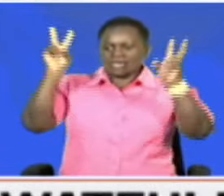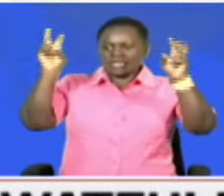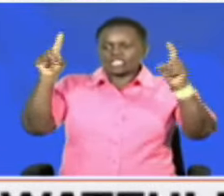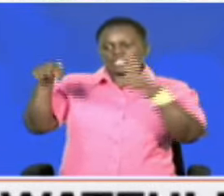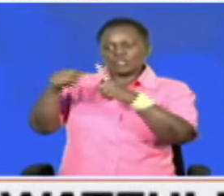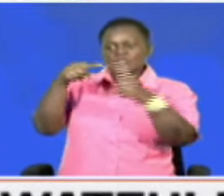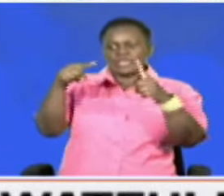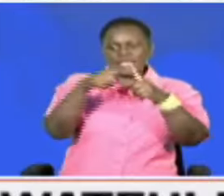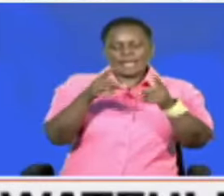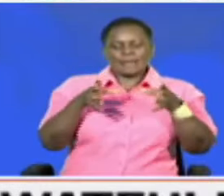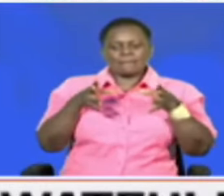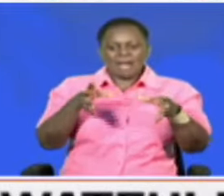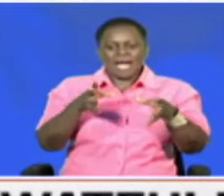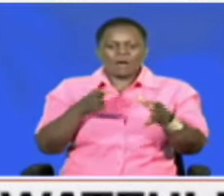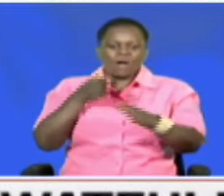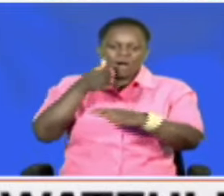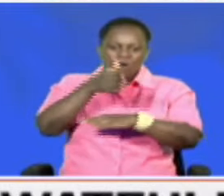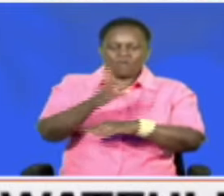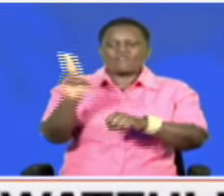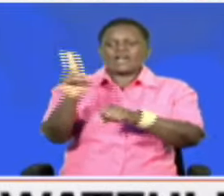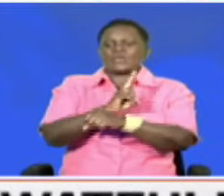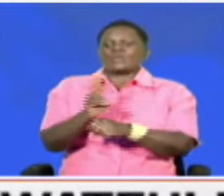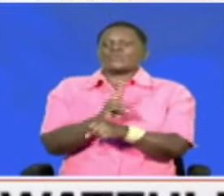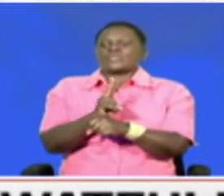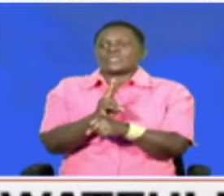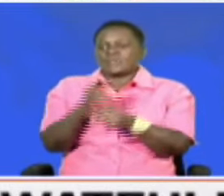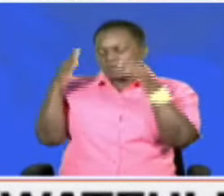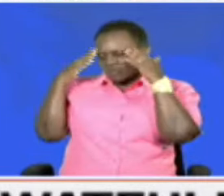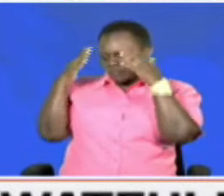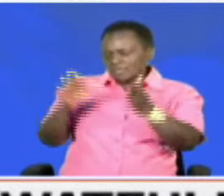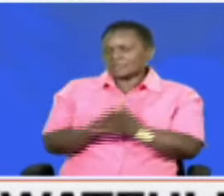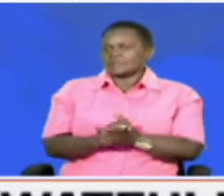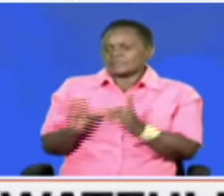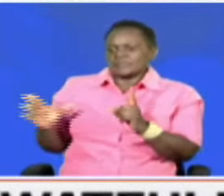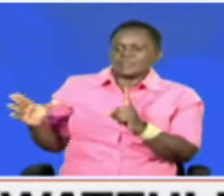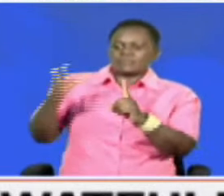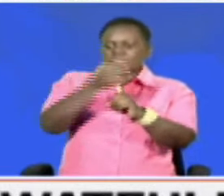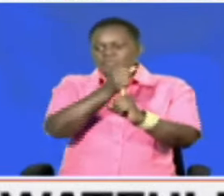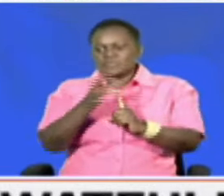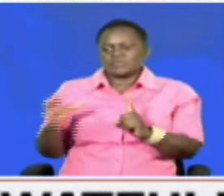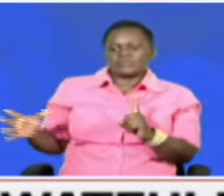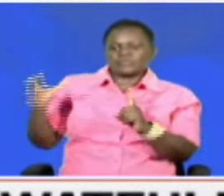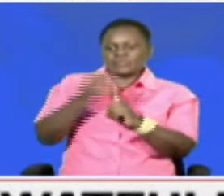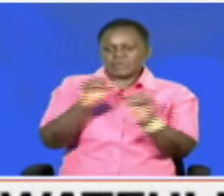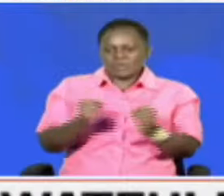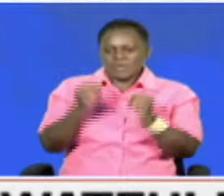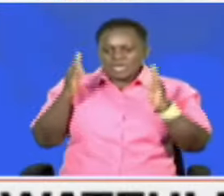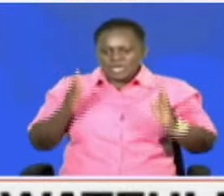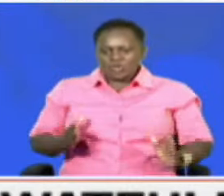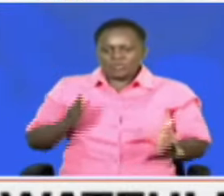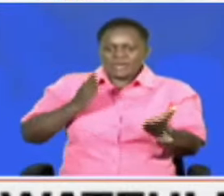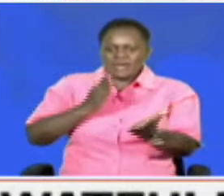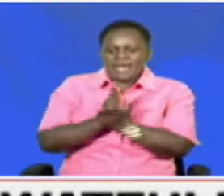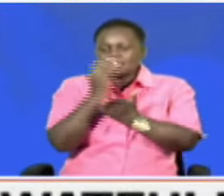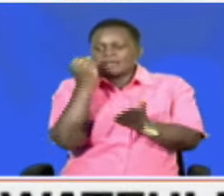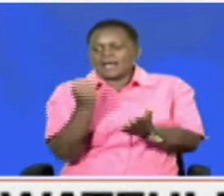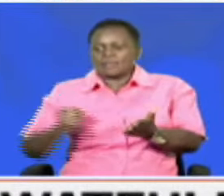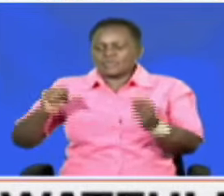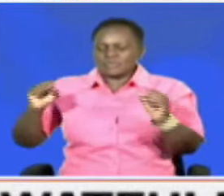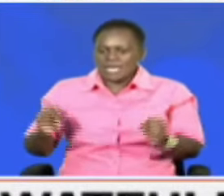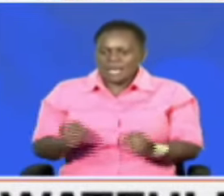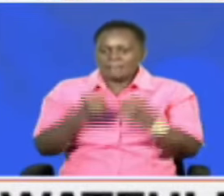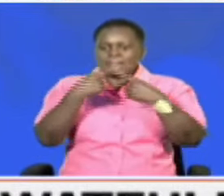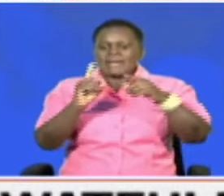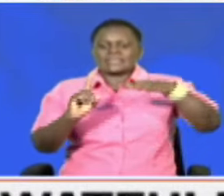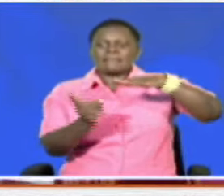mauaji na utumizi wa nguvu kupita kiasi likiangaziwa. Abductions were happening, human rights abuses were happening, but